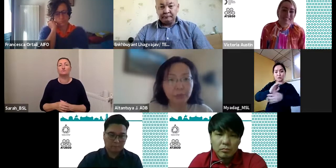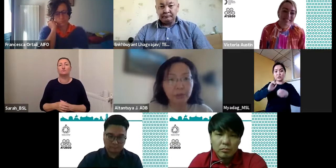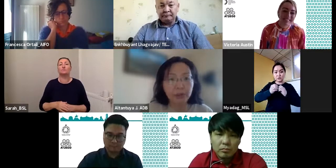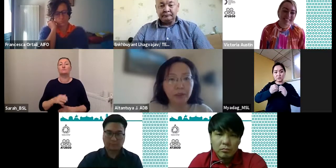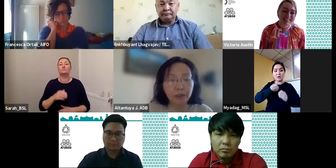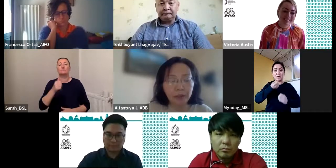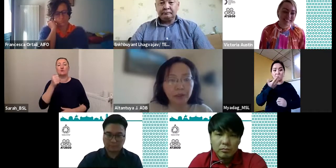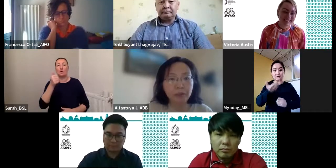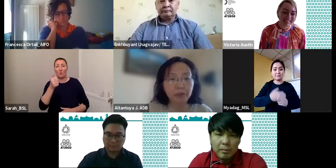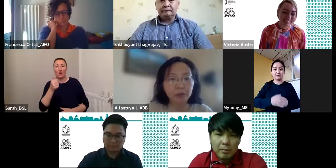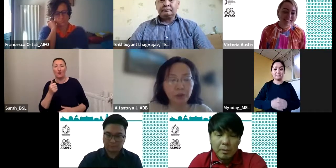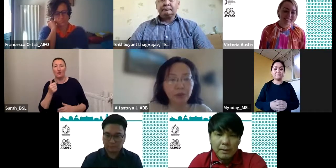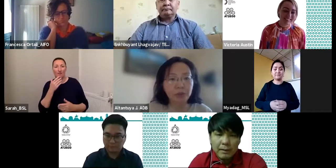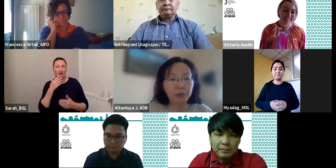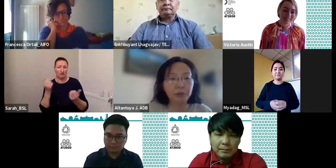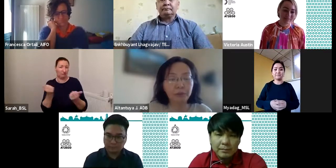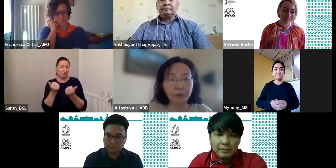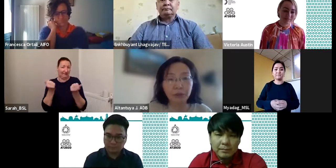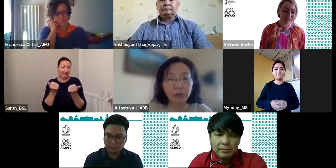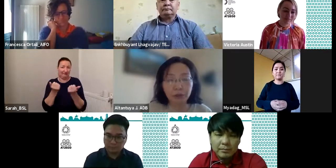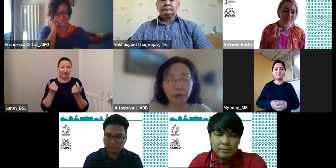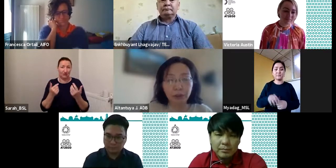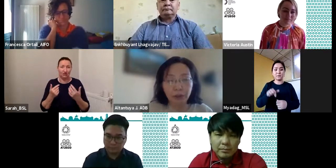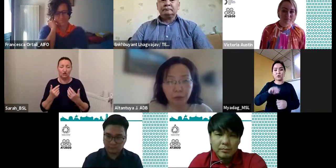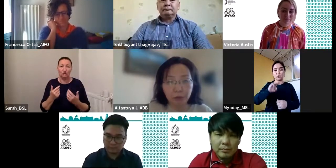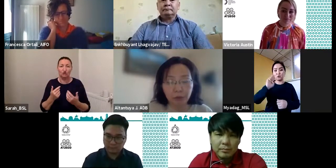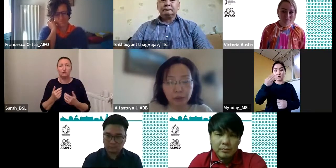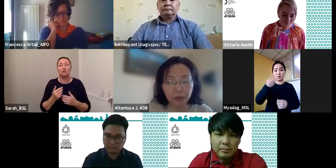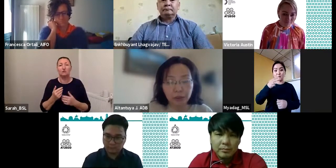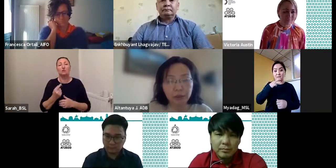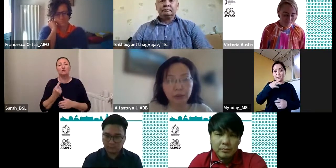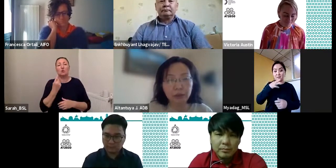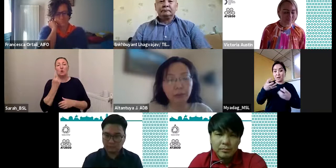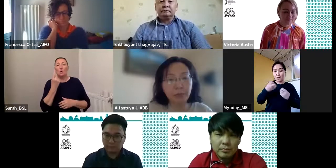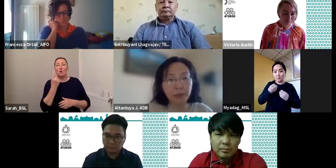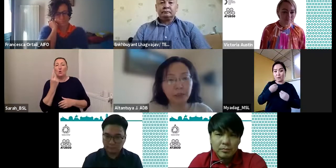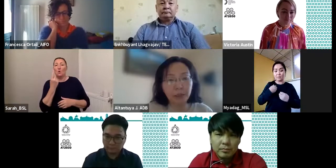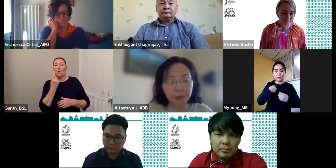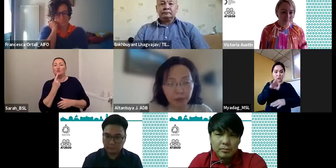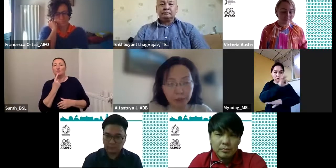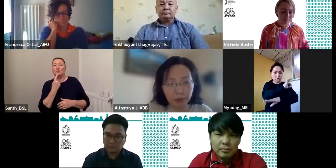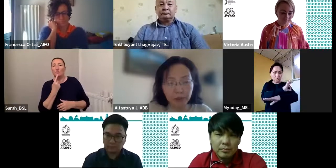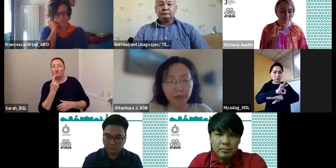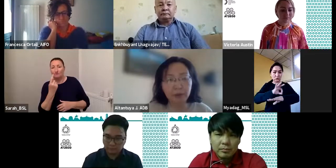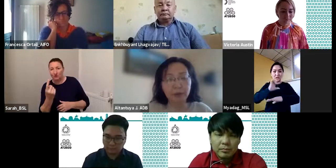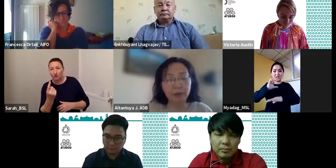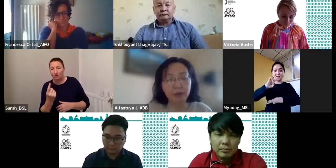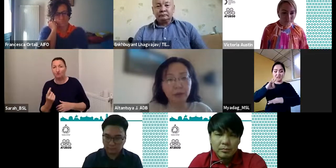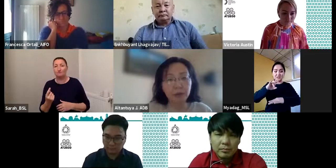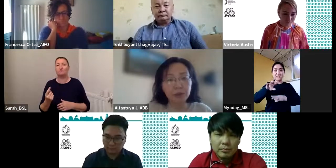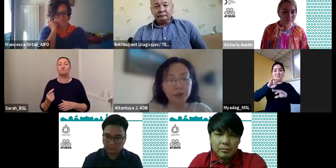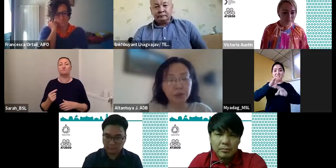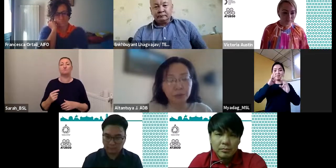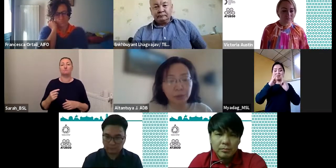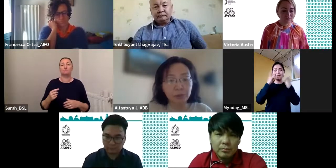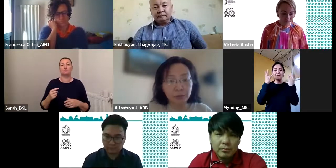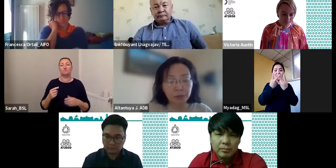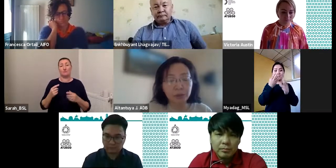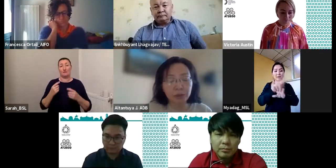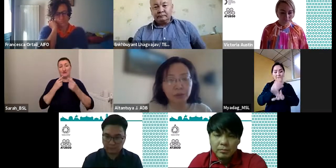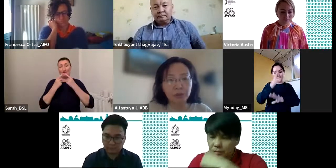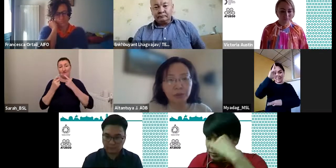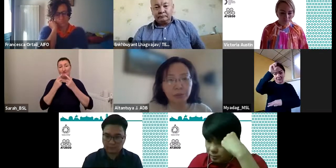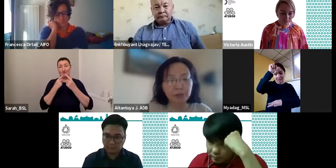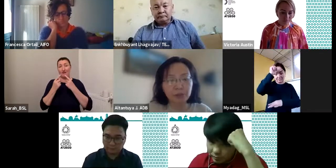хэлгэсэн. Тэгээ энэний талаар тодорхой мэдээлэл авъя гэвэл манай төслийн нийгмийн хамгааллын яамн дээр байгаа. Тэгээд Азийн хөгжлийн банкны